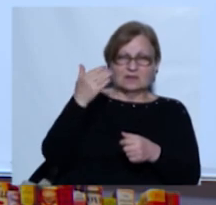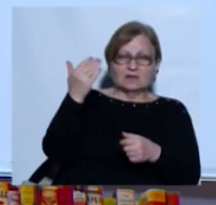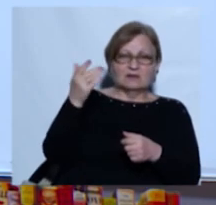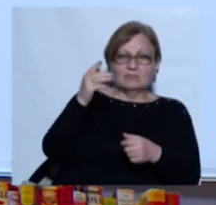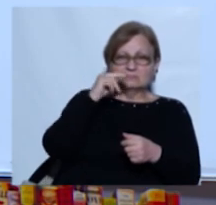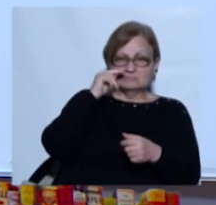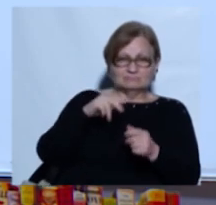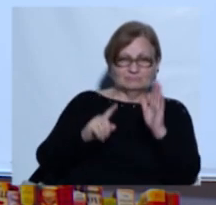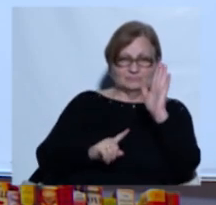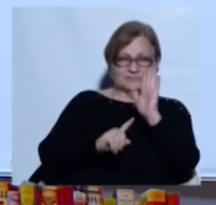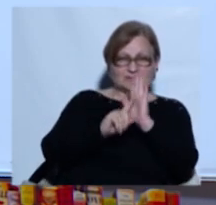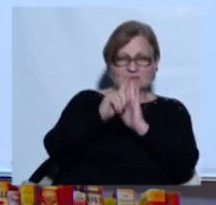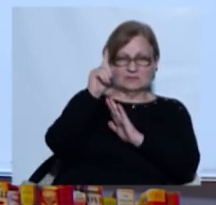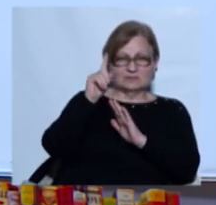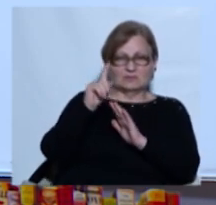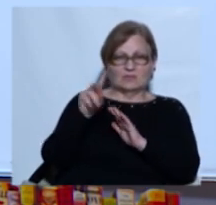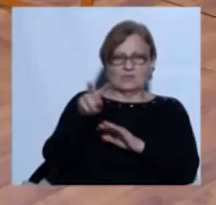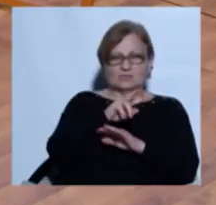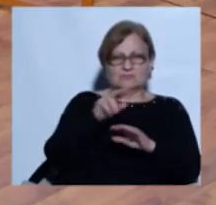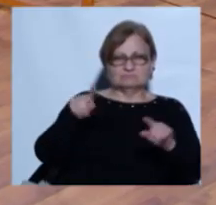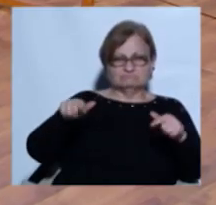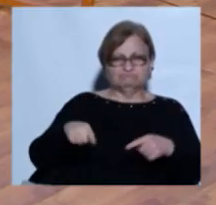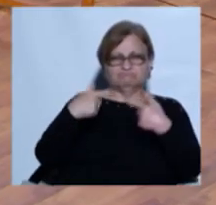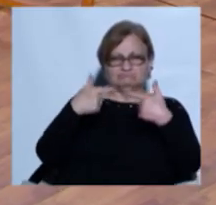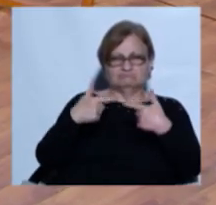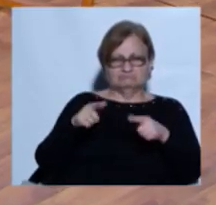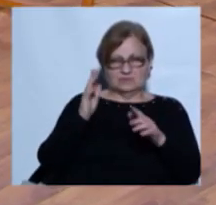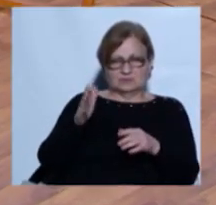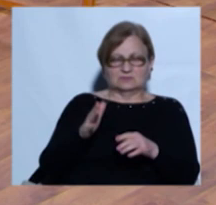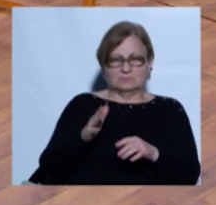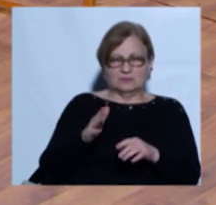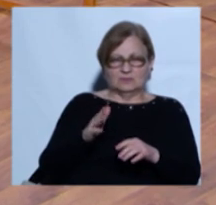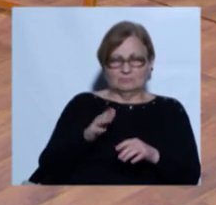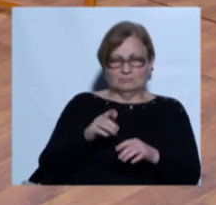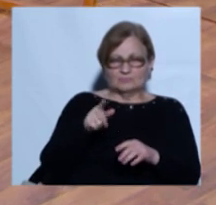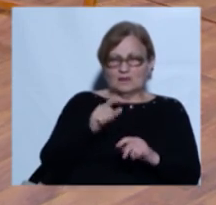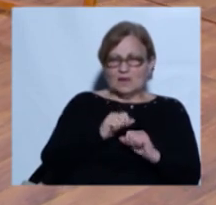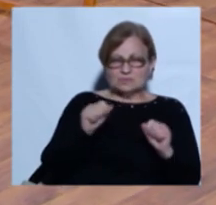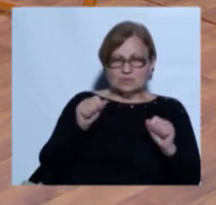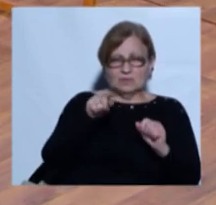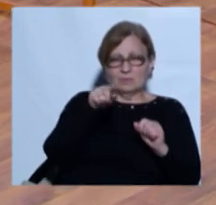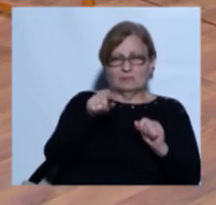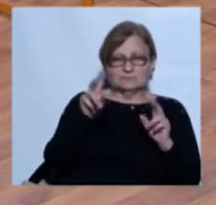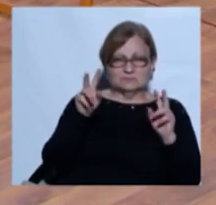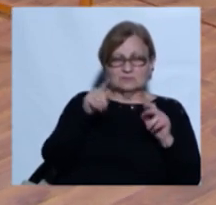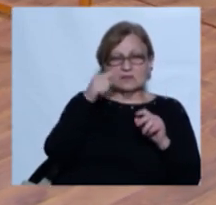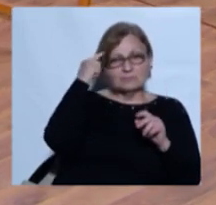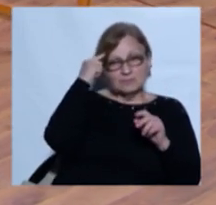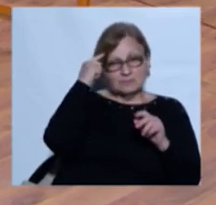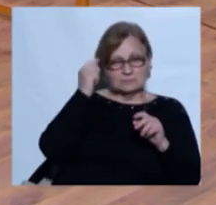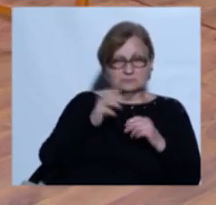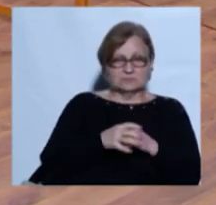მხრიდან, იწყება ფარული ორთაბრძოლა. ეხლა არაფრით არ შეიძლება თქვენ ამ თემაზე არ დაგაფიქროთ